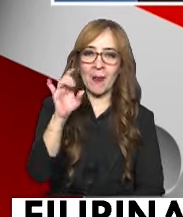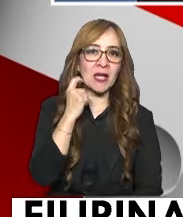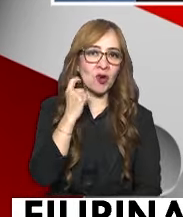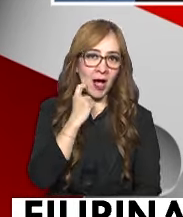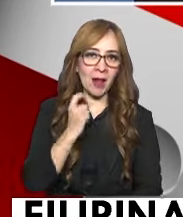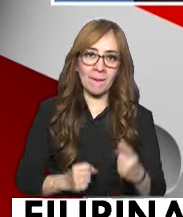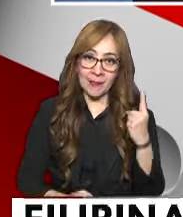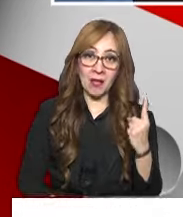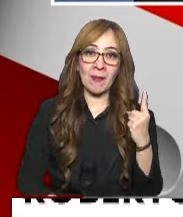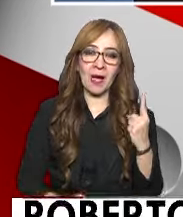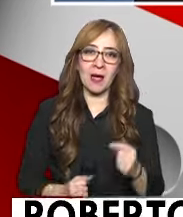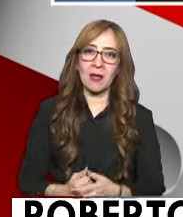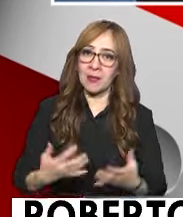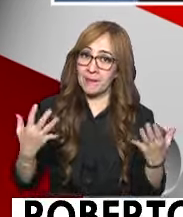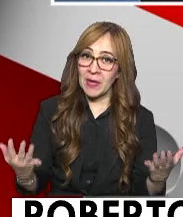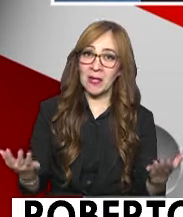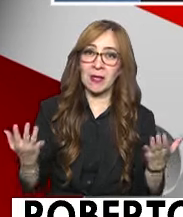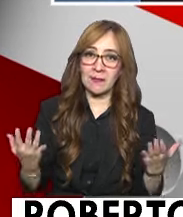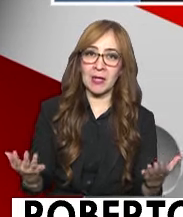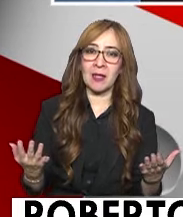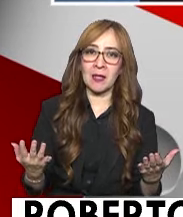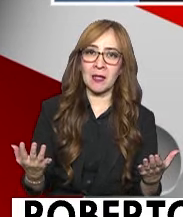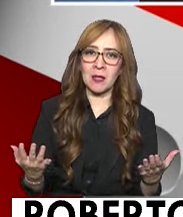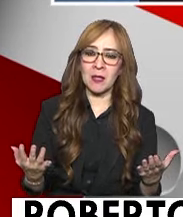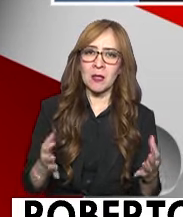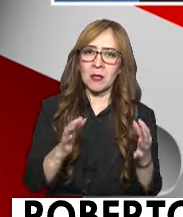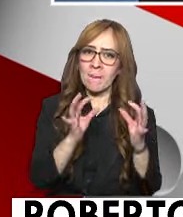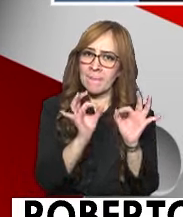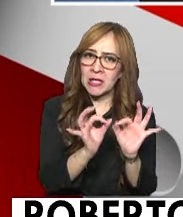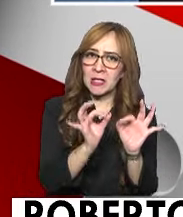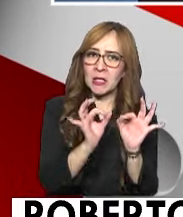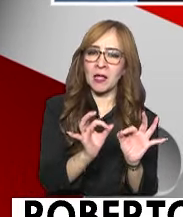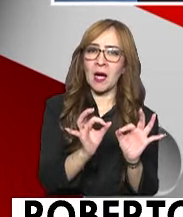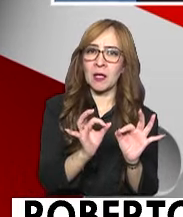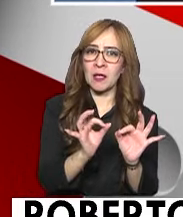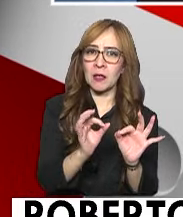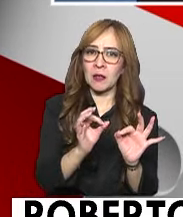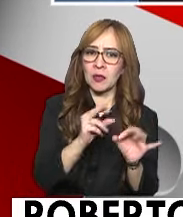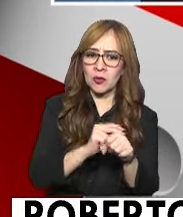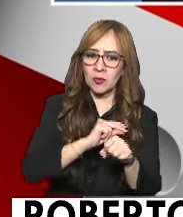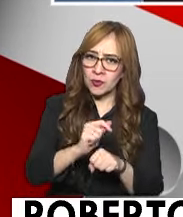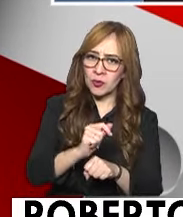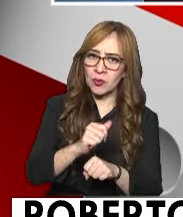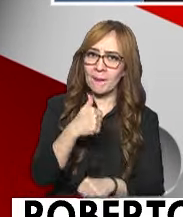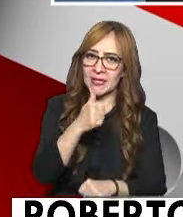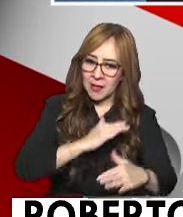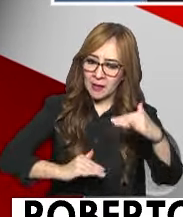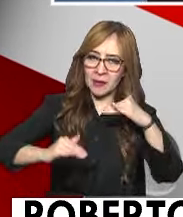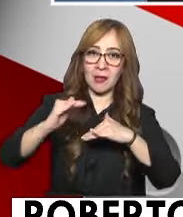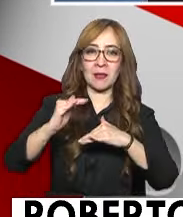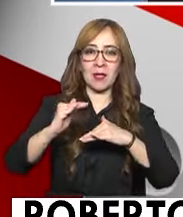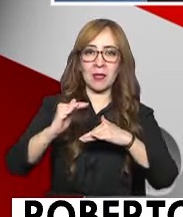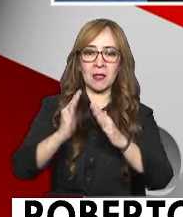pertama Bagaimana pendidikan-pendidikan di guru-guru ini bisa kita tingkatkan dan